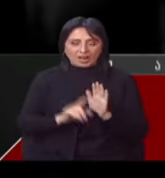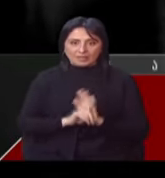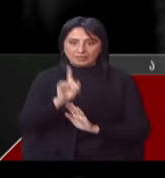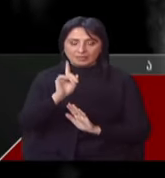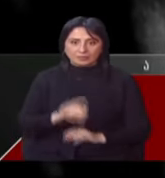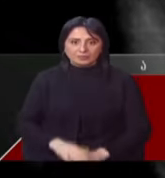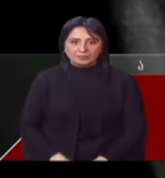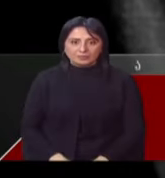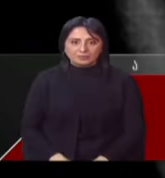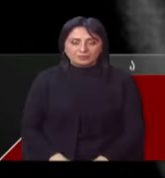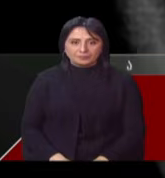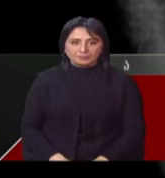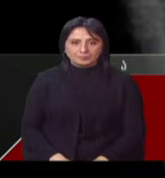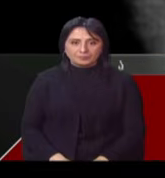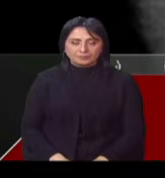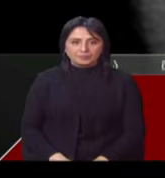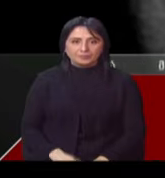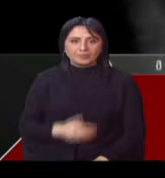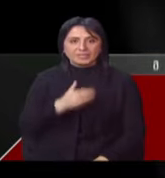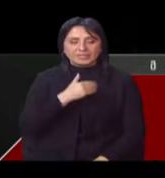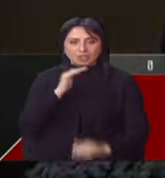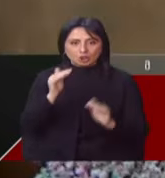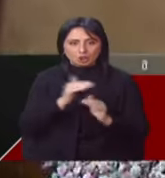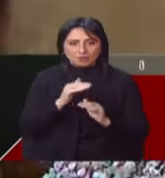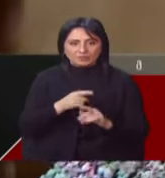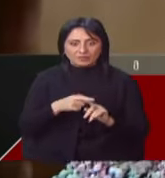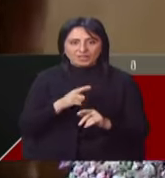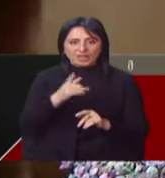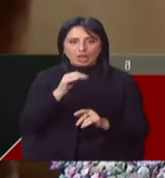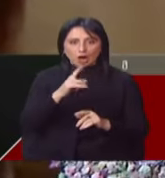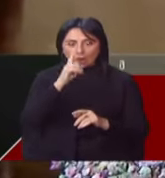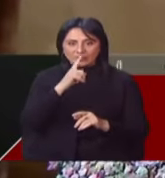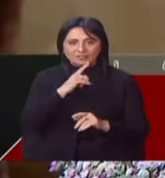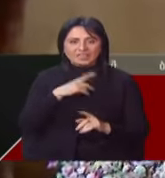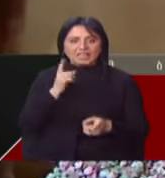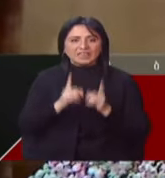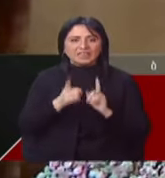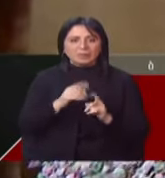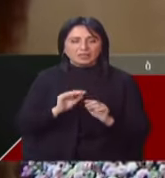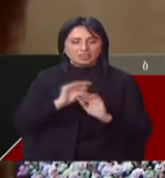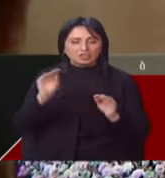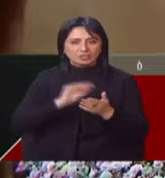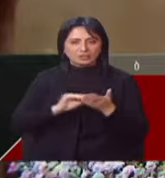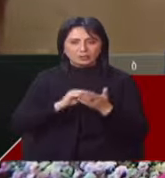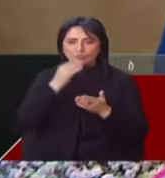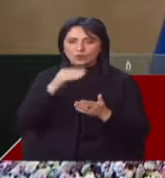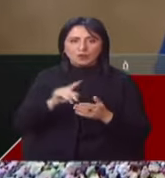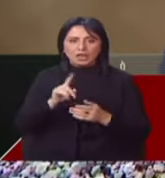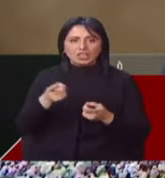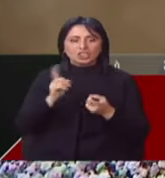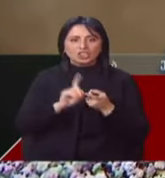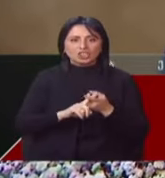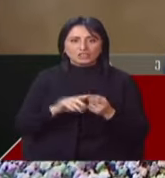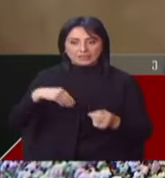იწყება. პასტორალი, სასვიგალობელი, გიორგოვისთვე იყო ნამდვილი შედევრები. რაც